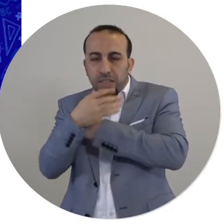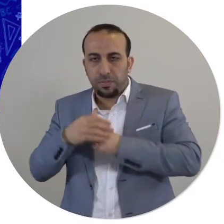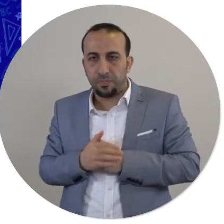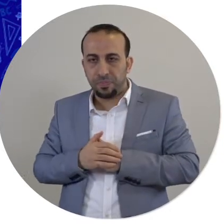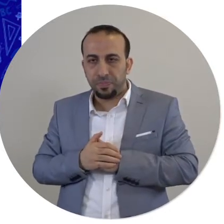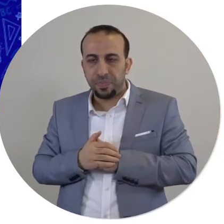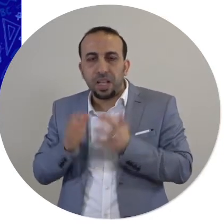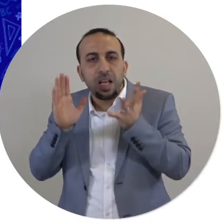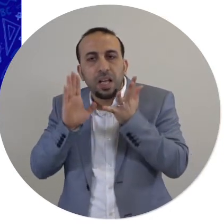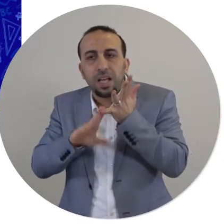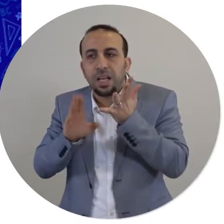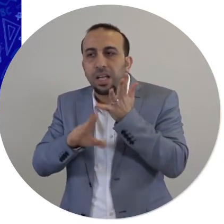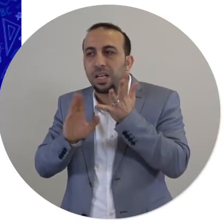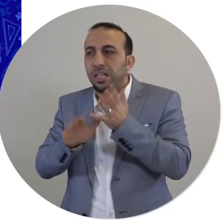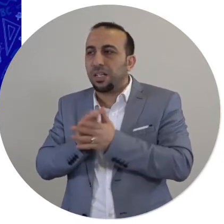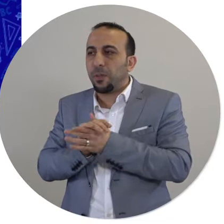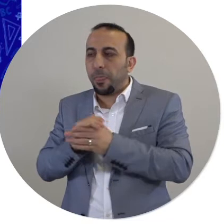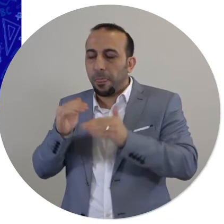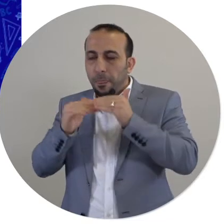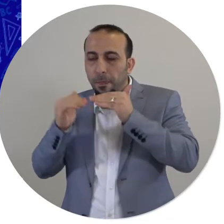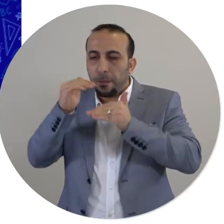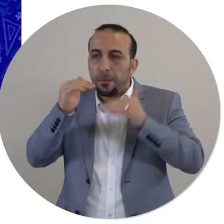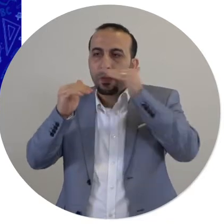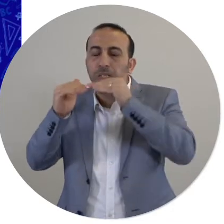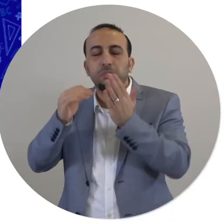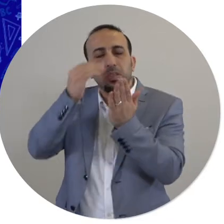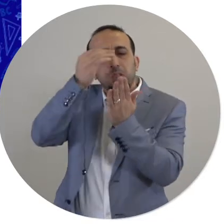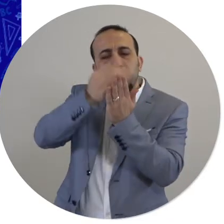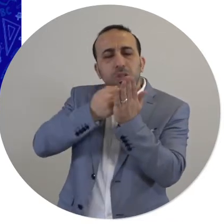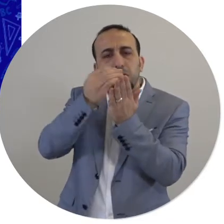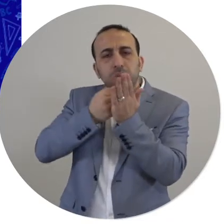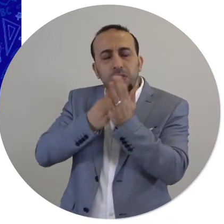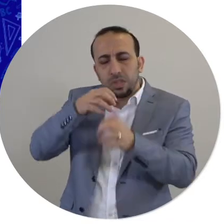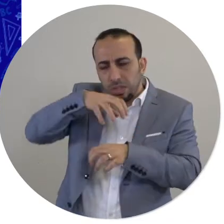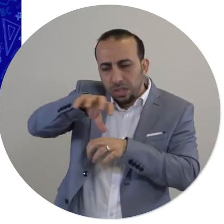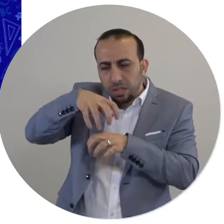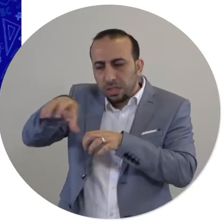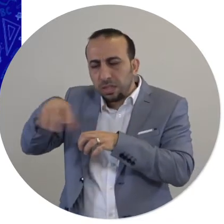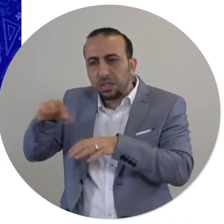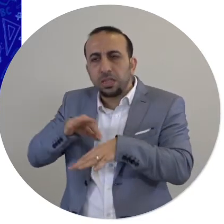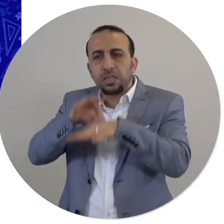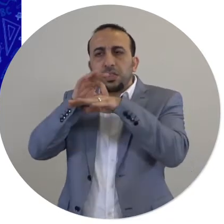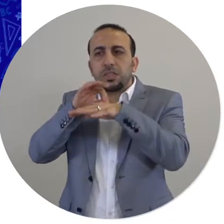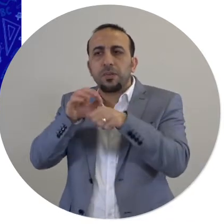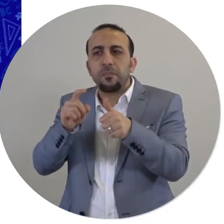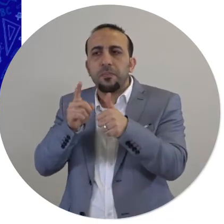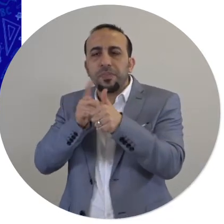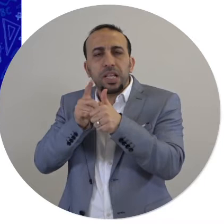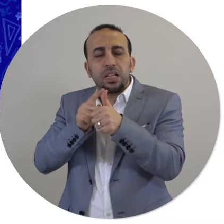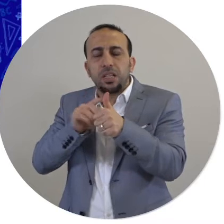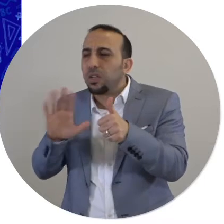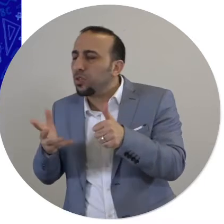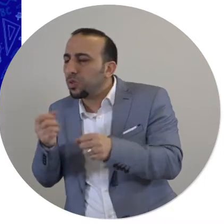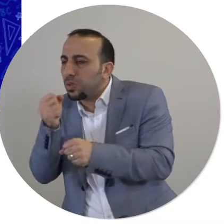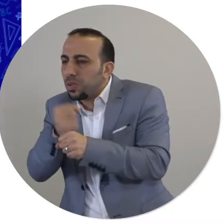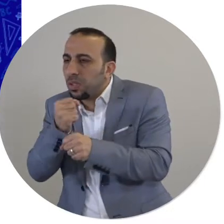أنواع التركيب السكاني هو التركيب الاقتصادي، ويطلق عليه تقسيم السكان لعدة فئات حسب نوع النشاط الذي